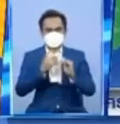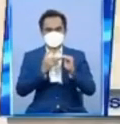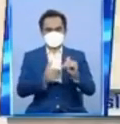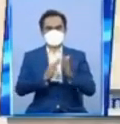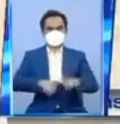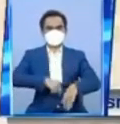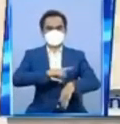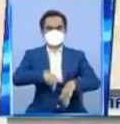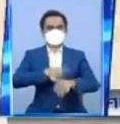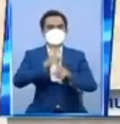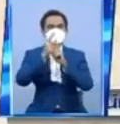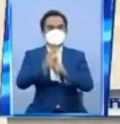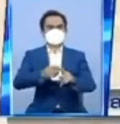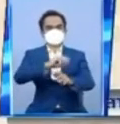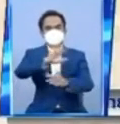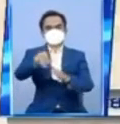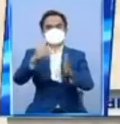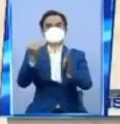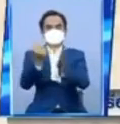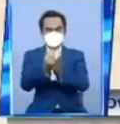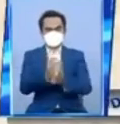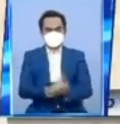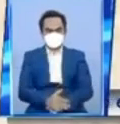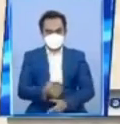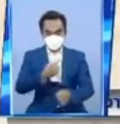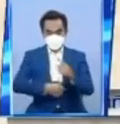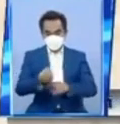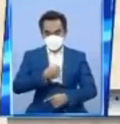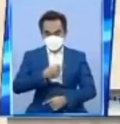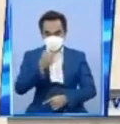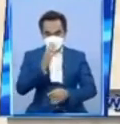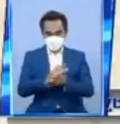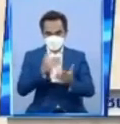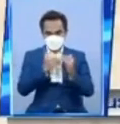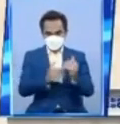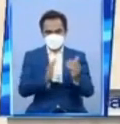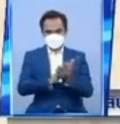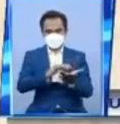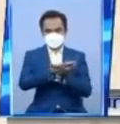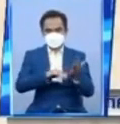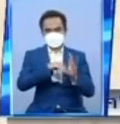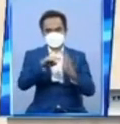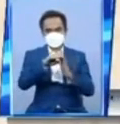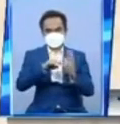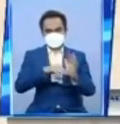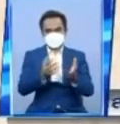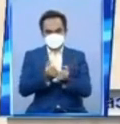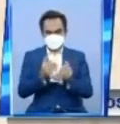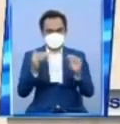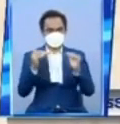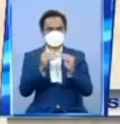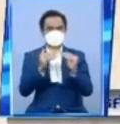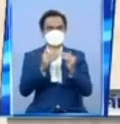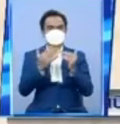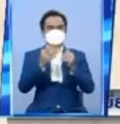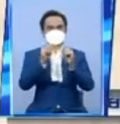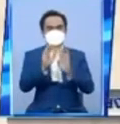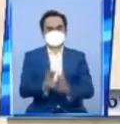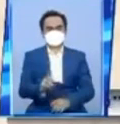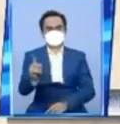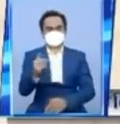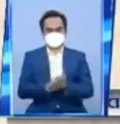ช่องทางที่ท่านลงทะเบียน อ่ะทีนี้มาดูบ้างนะคะว่าเงื่อนไขในการได้รับสิทธิช่วยเหลือเนี่ยมีอะไรบ้างนะคะต้